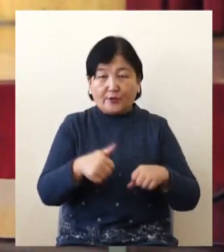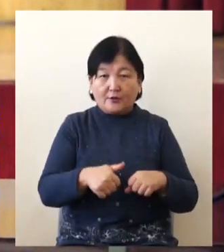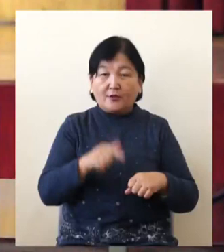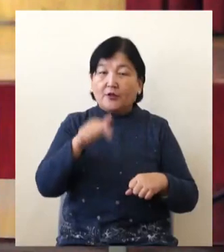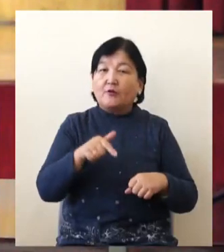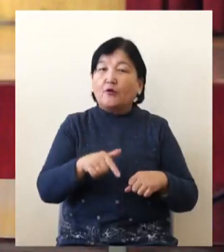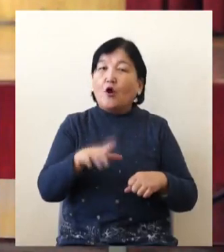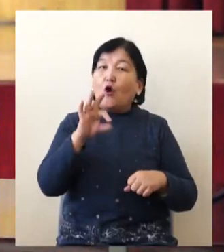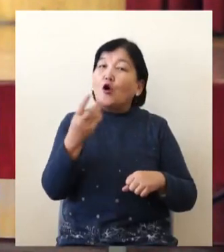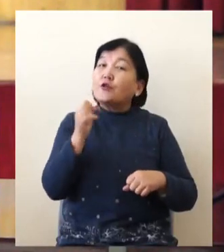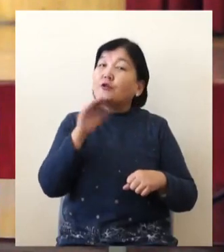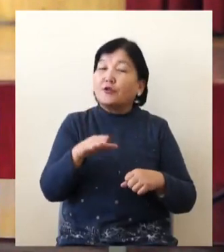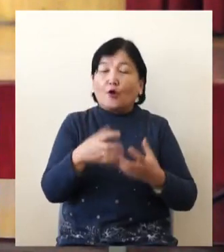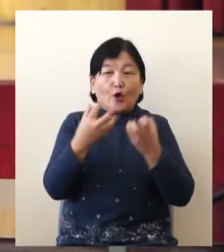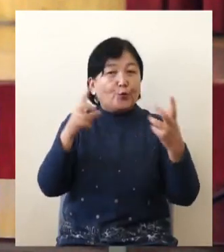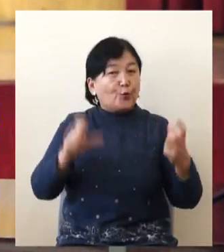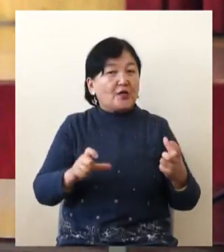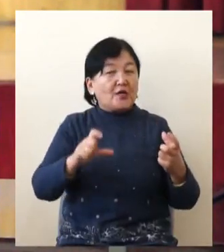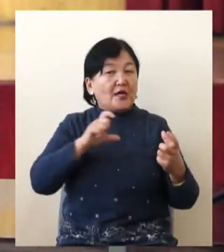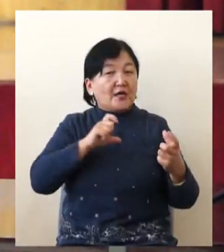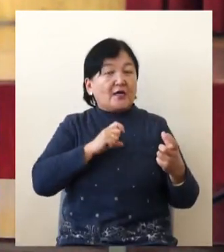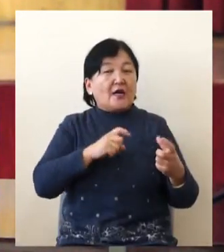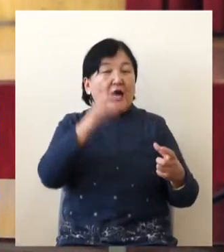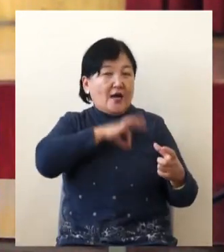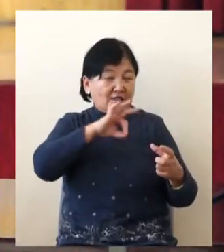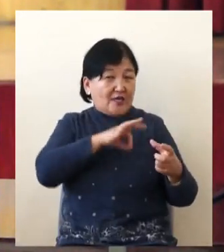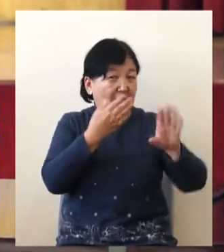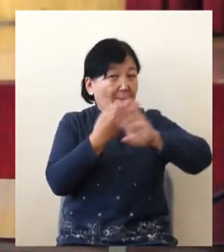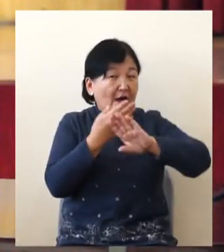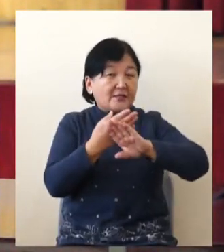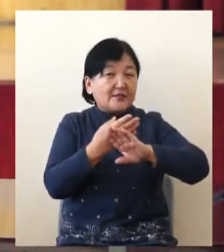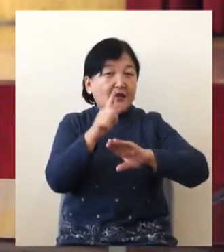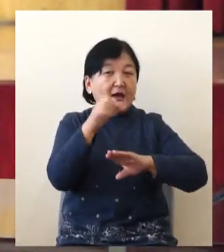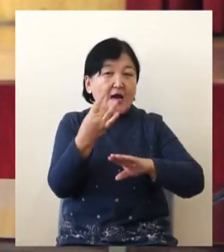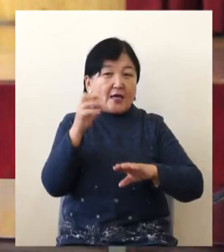олон хүний ашиг сонирхлыг илэрхийлсэн харатус байгууллага байх шүү дээ. Улс төрийн